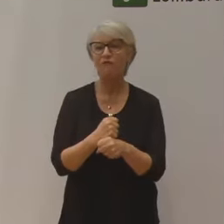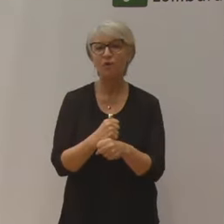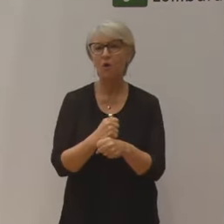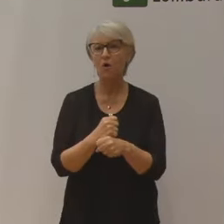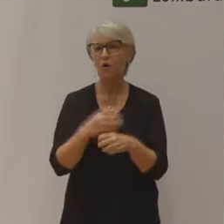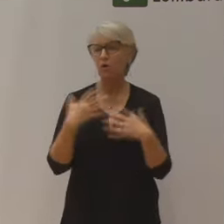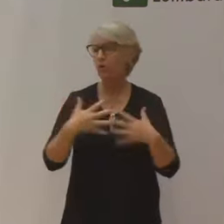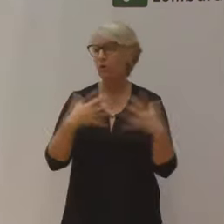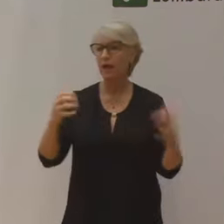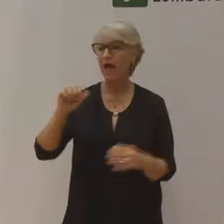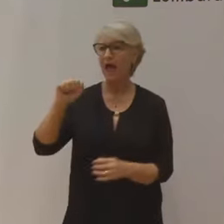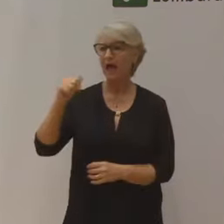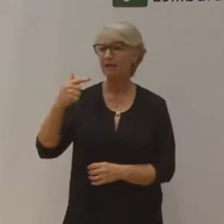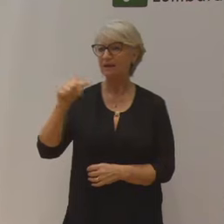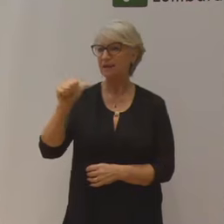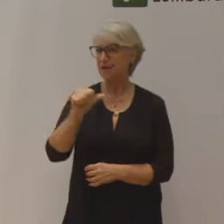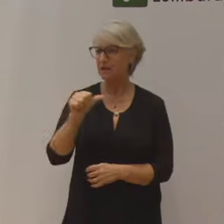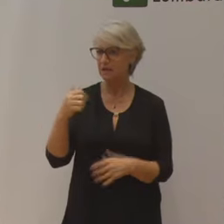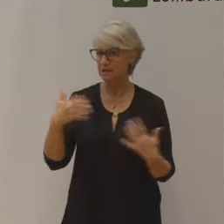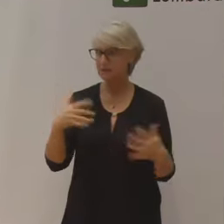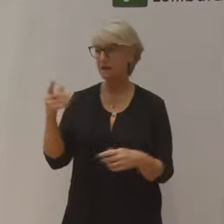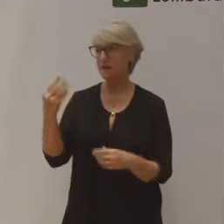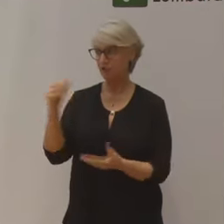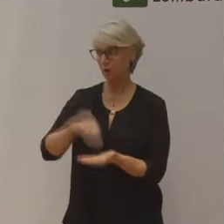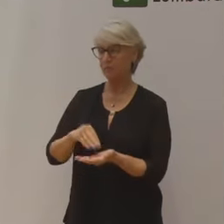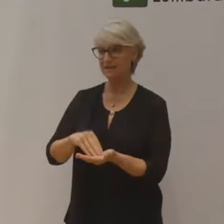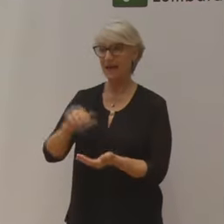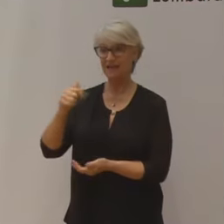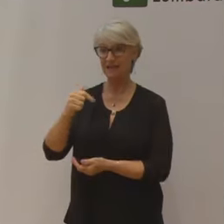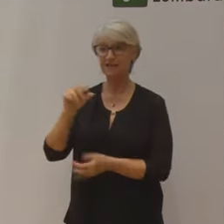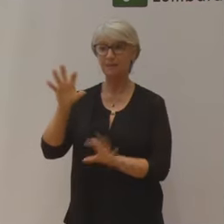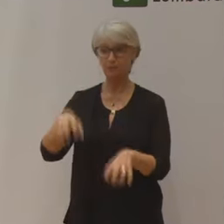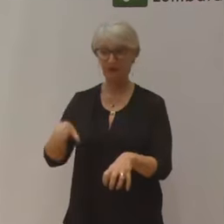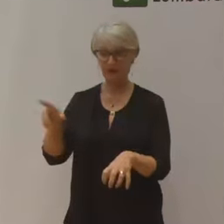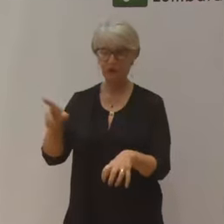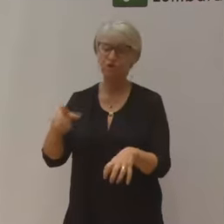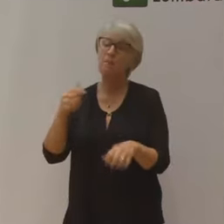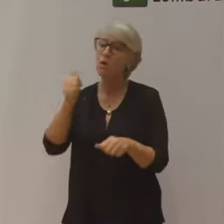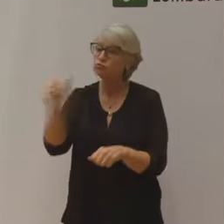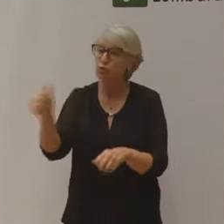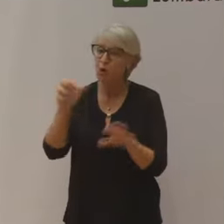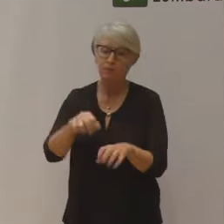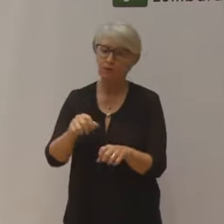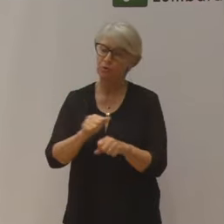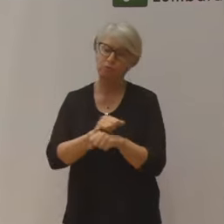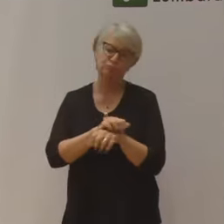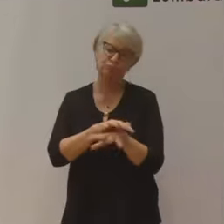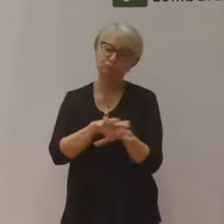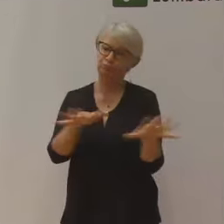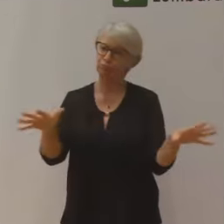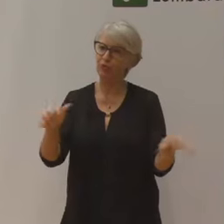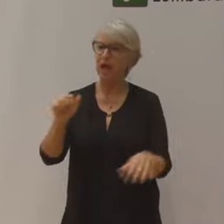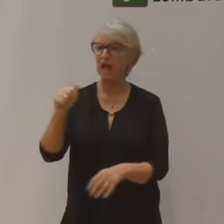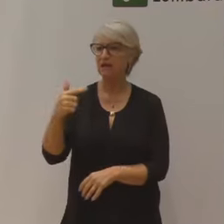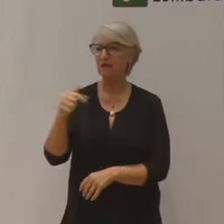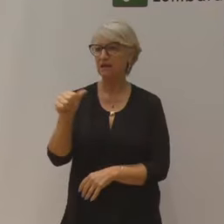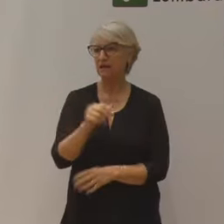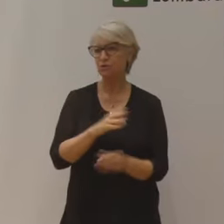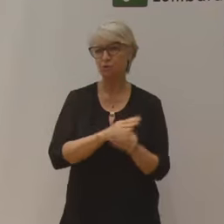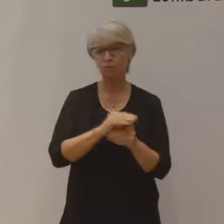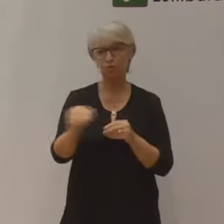Sileo, c'è lei, dottor Gillini, per ATS di Brescia, ma veramente lo estendiamo a tutte le ATS che